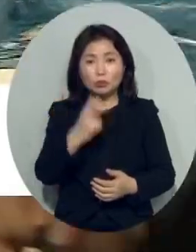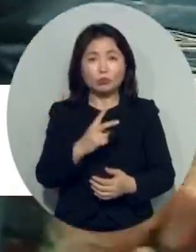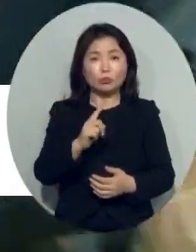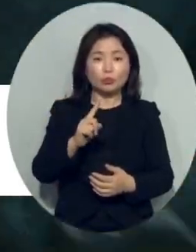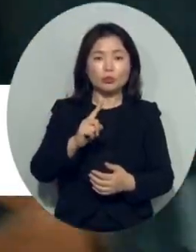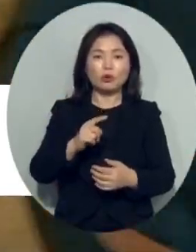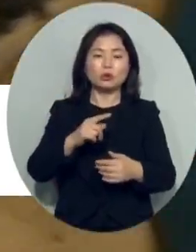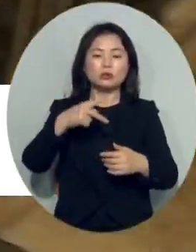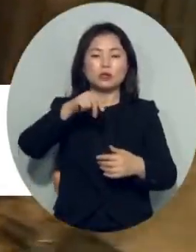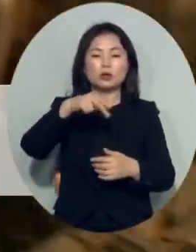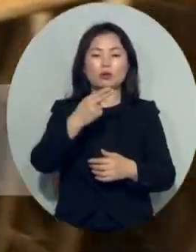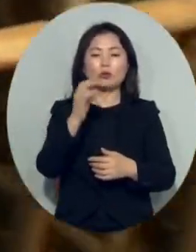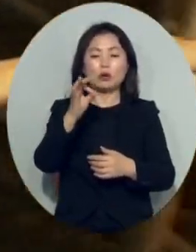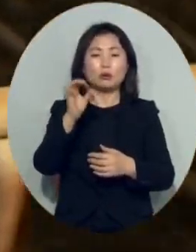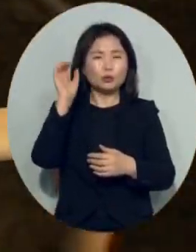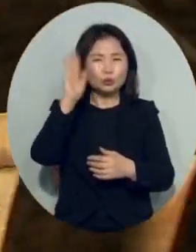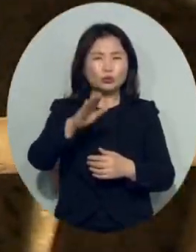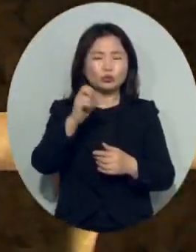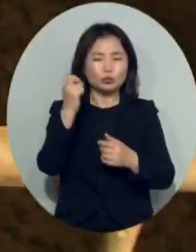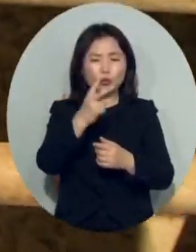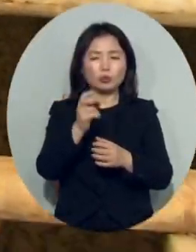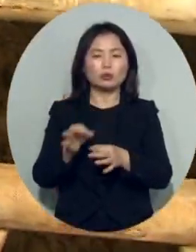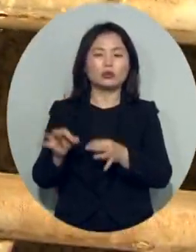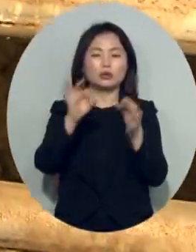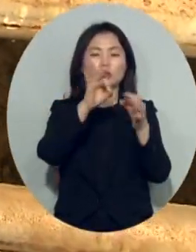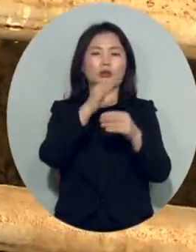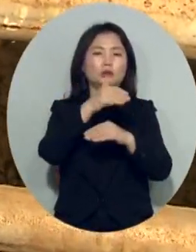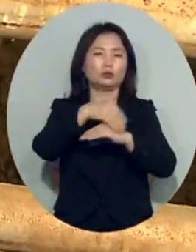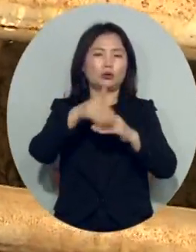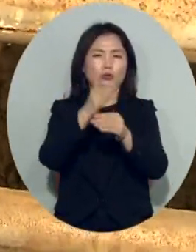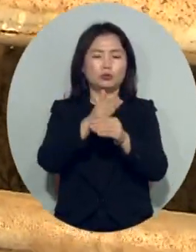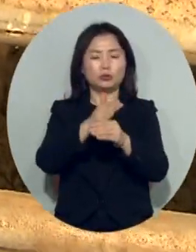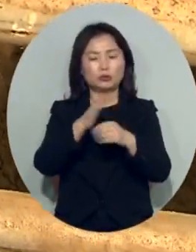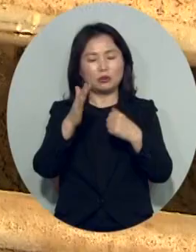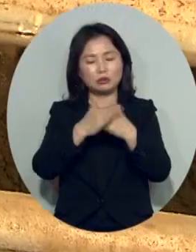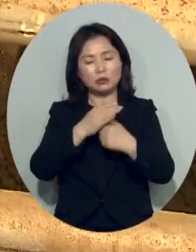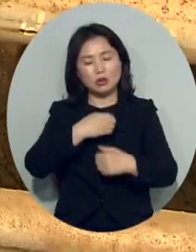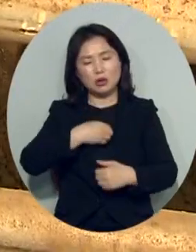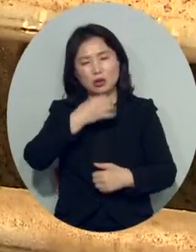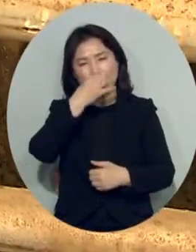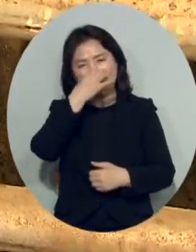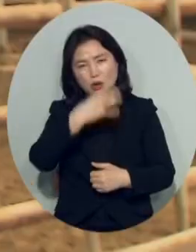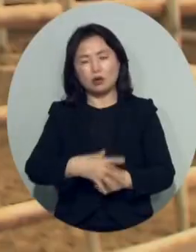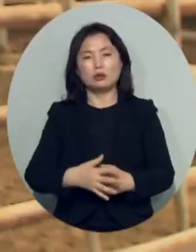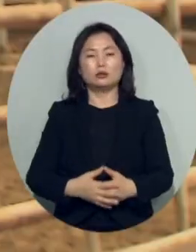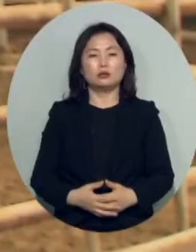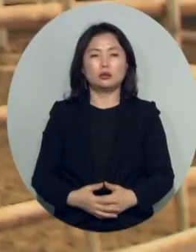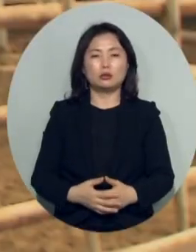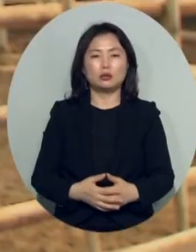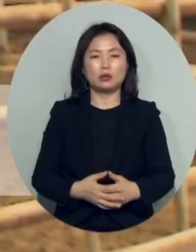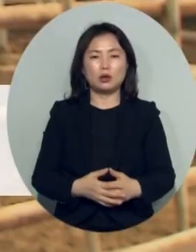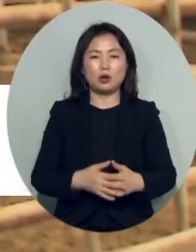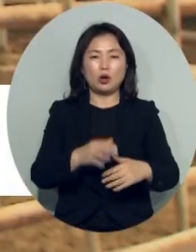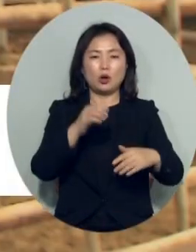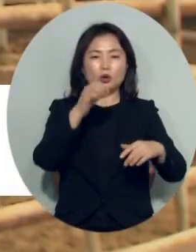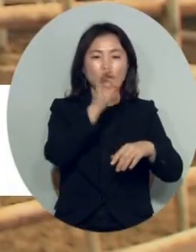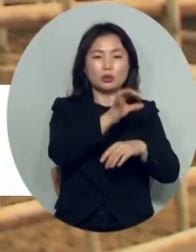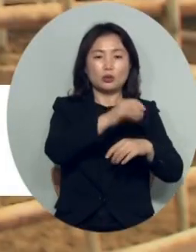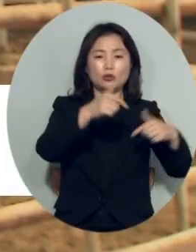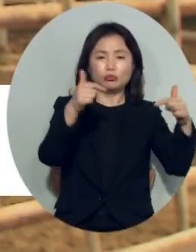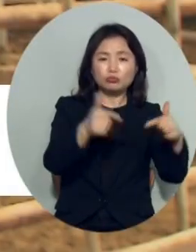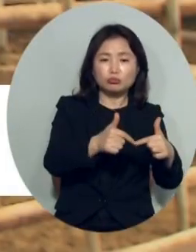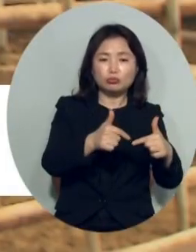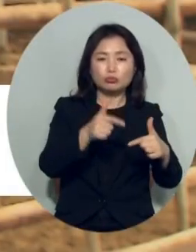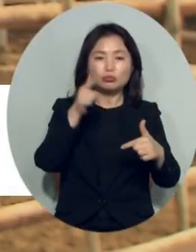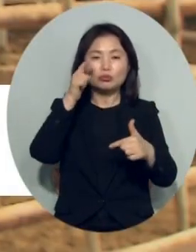격으로 사료값 인상이 또 예고돼 있어 눈앞이 캄캄한 심정입니다. 소비는 둔화되고